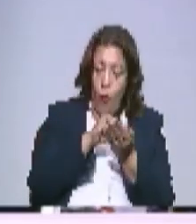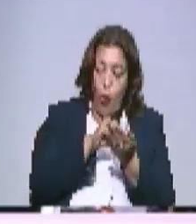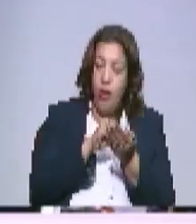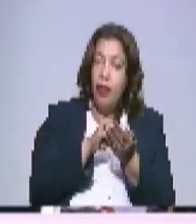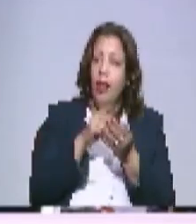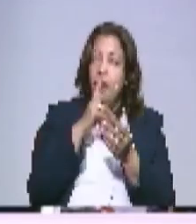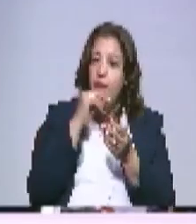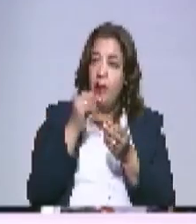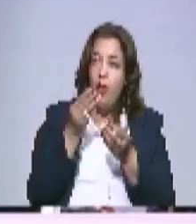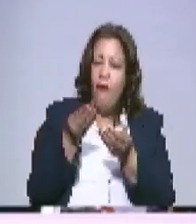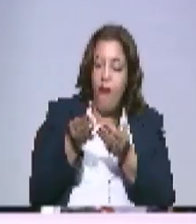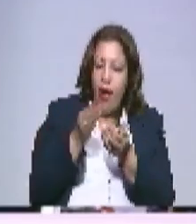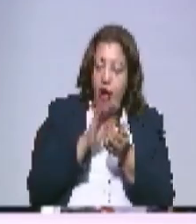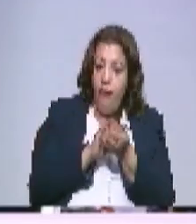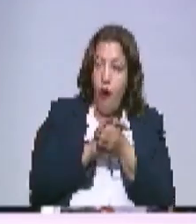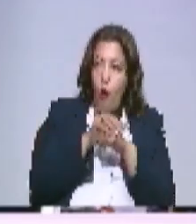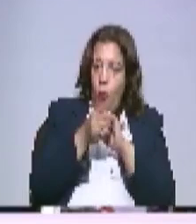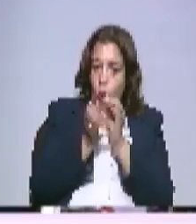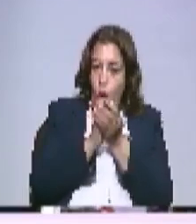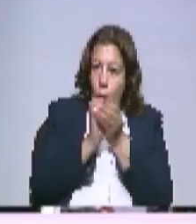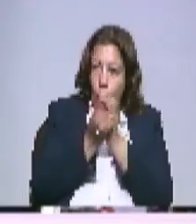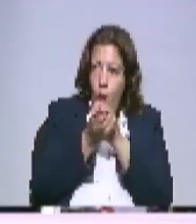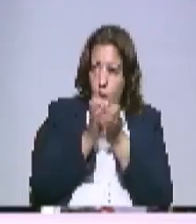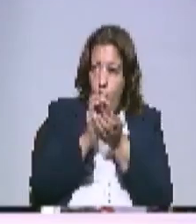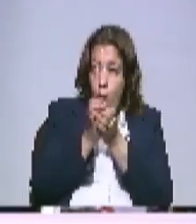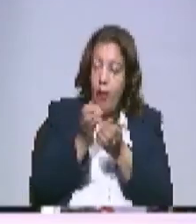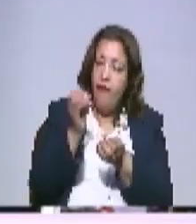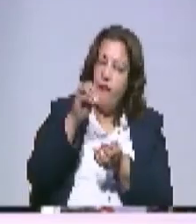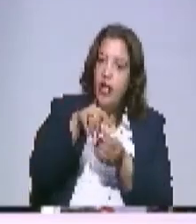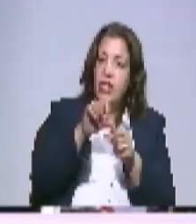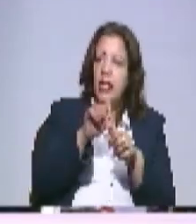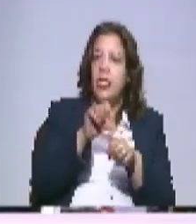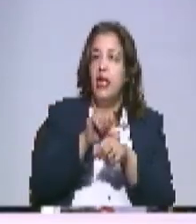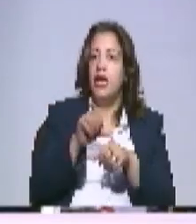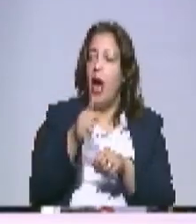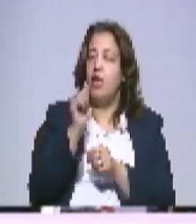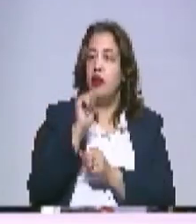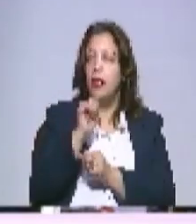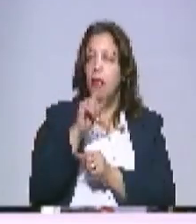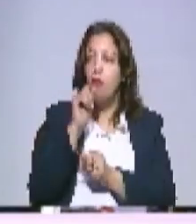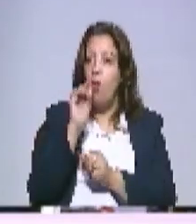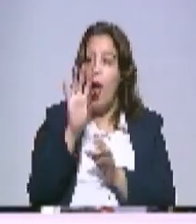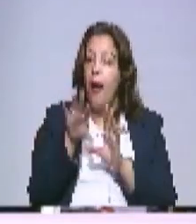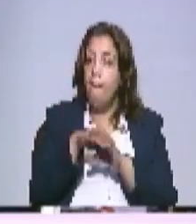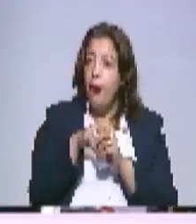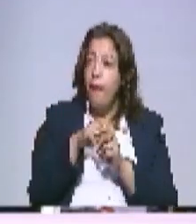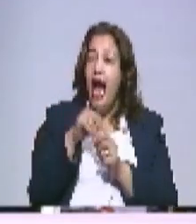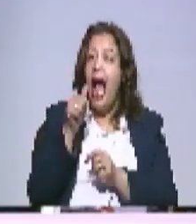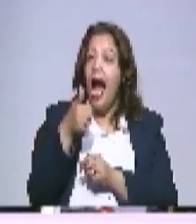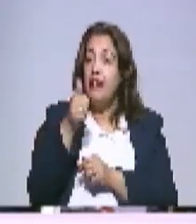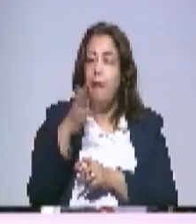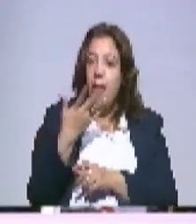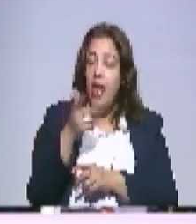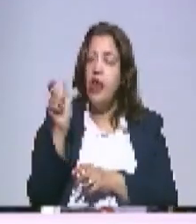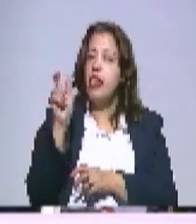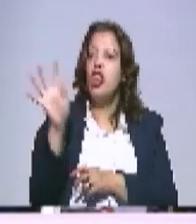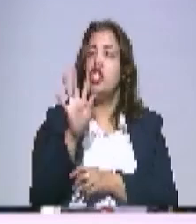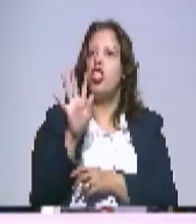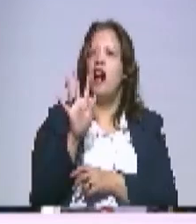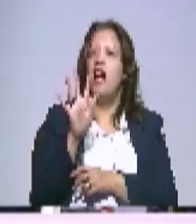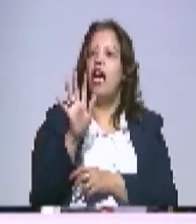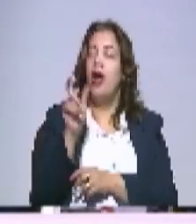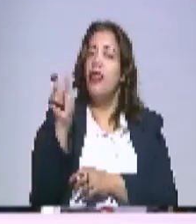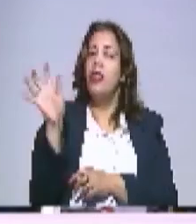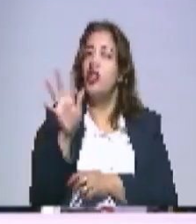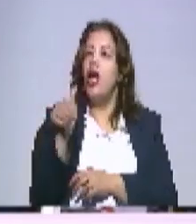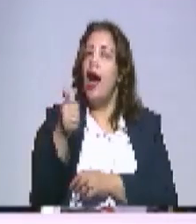الحشو بتاعها وتقفليها وتكوريها تاني وتحطيها. انا افضل ان انا بعملها بالنشا، يعني انا بفضل ان انا بعملها